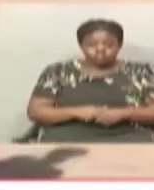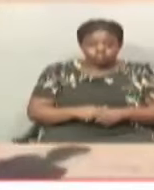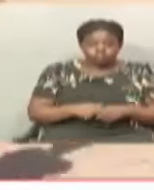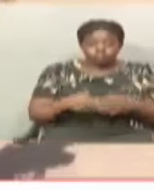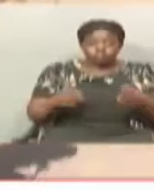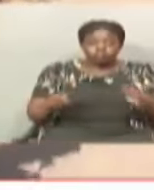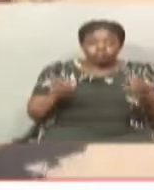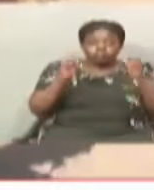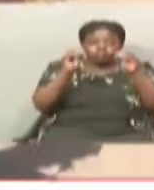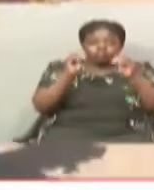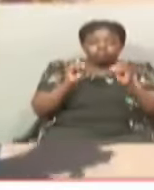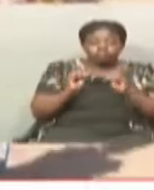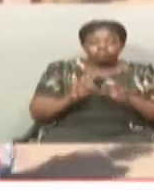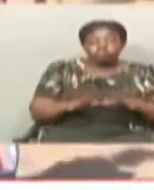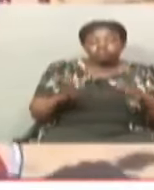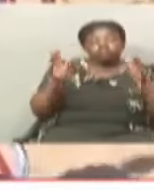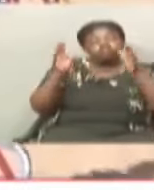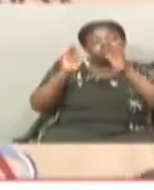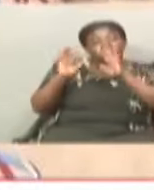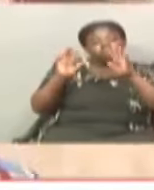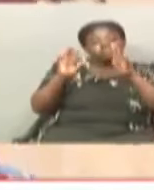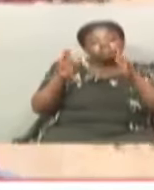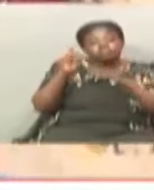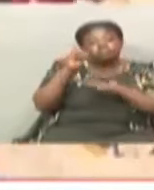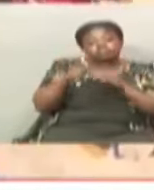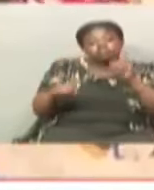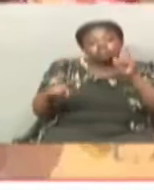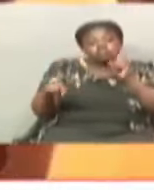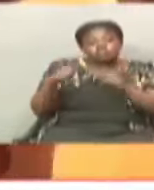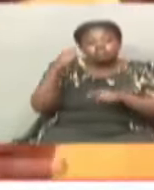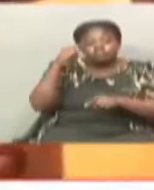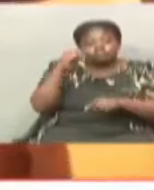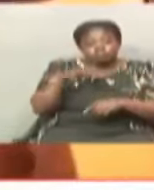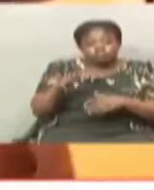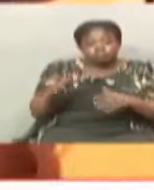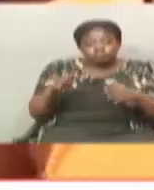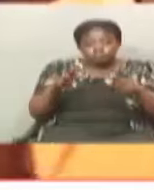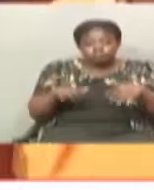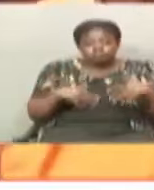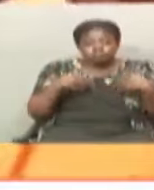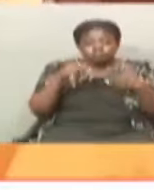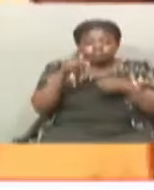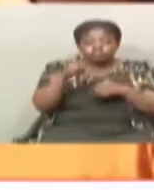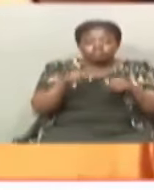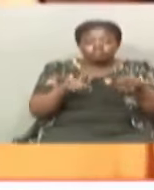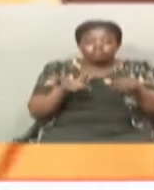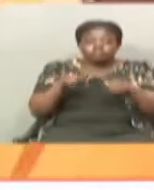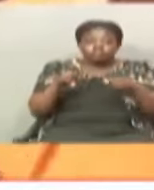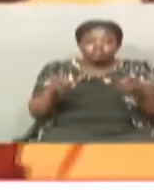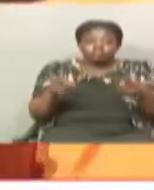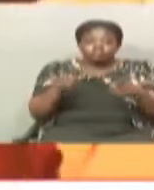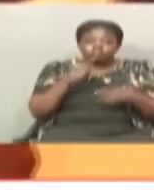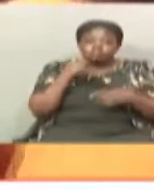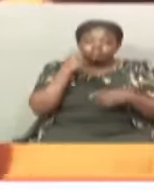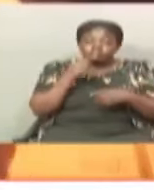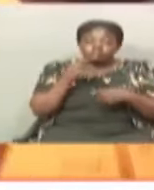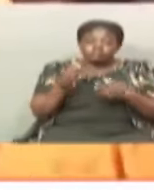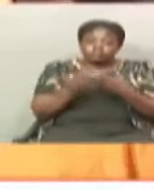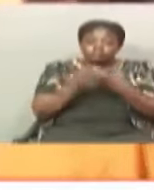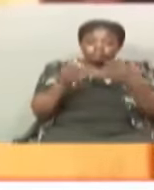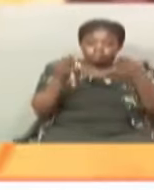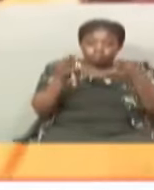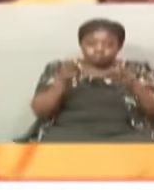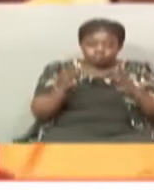omukwa semisa Geoffrey Sika bakulisiza okutuka kuwanguze buno I thank the director that was there for